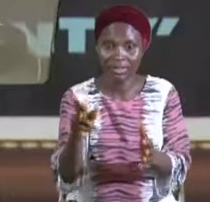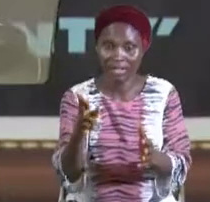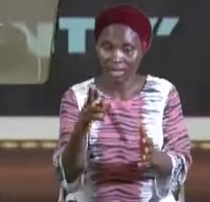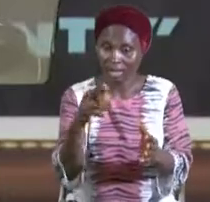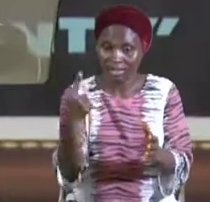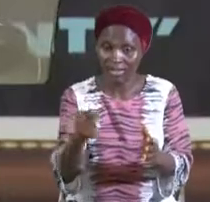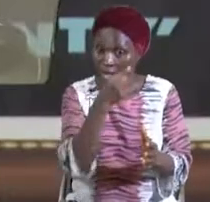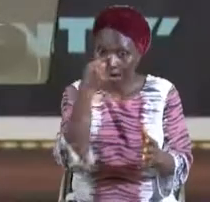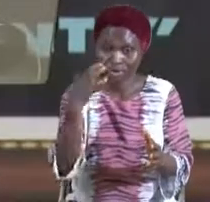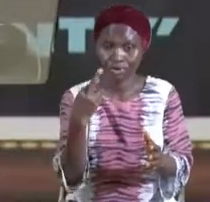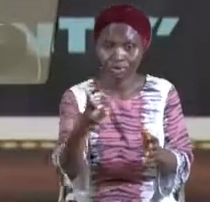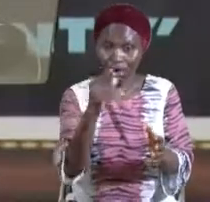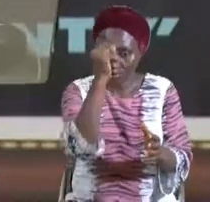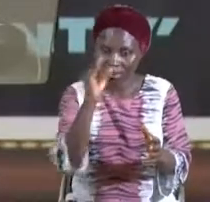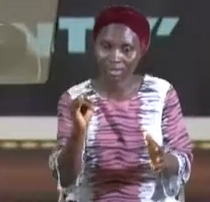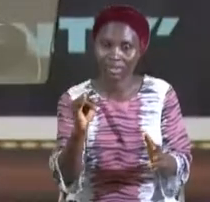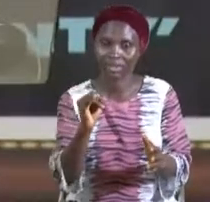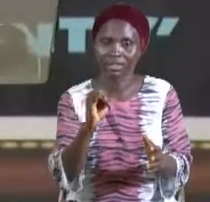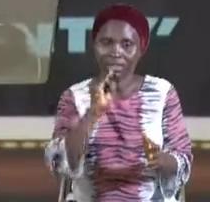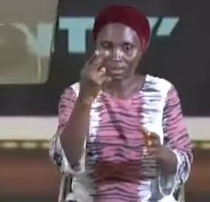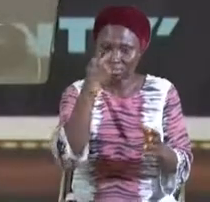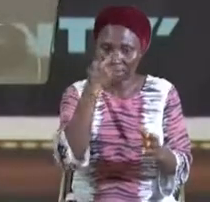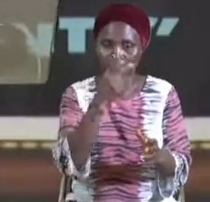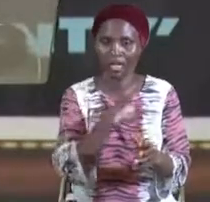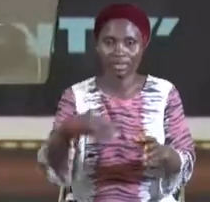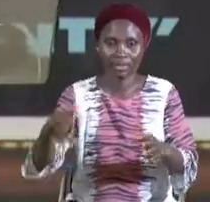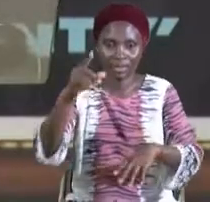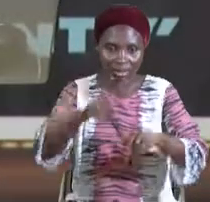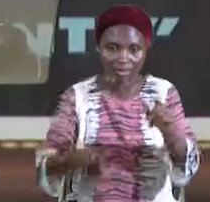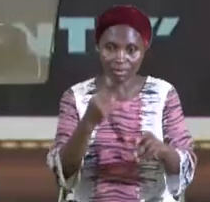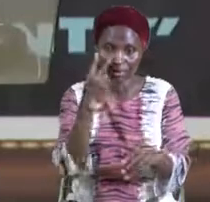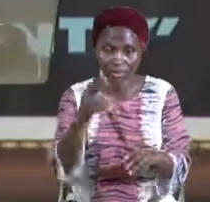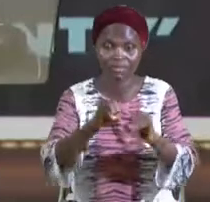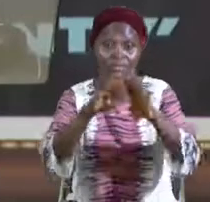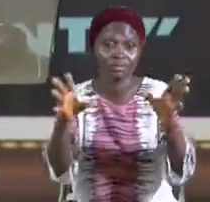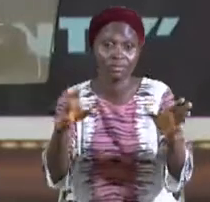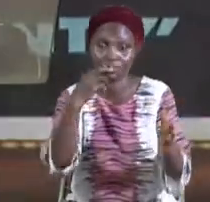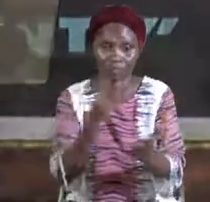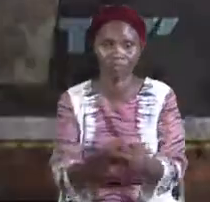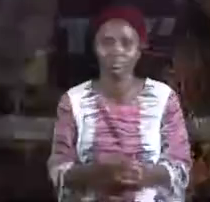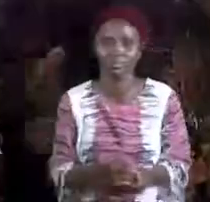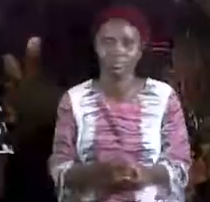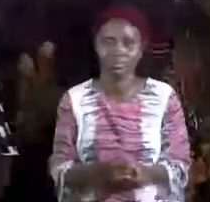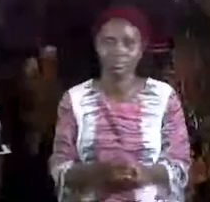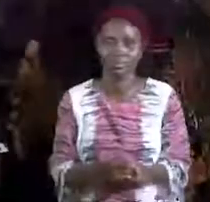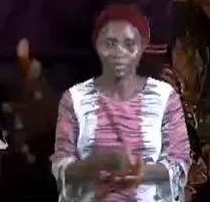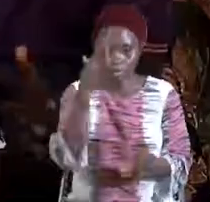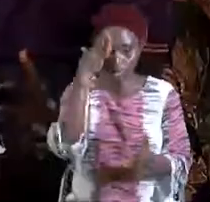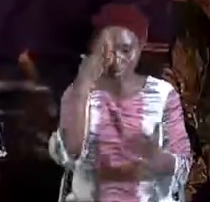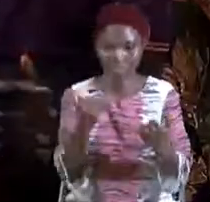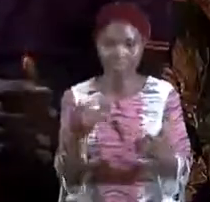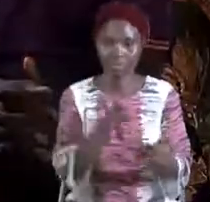sont aveugles. Et ils ne voient pas clairement. Maintenant, vous savez, Dieu va toucher vos yeux.